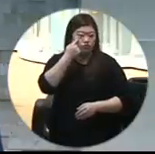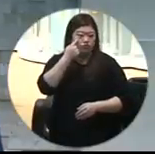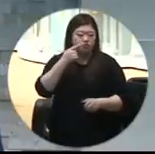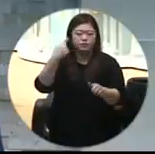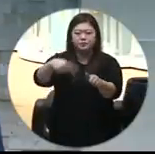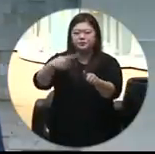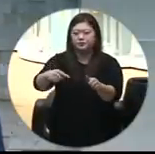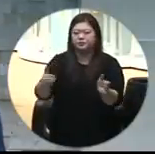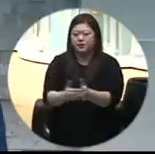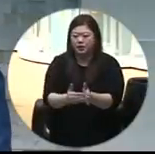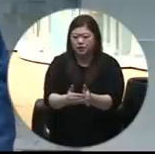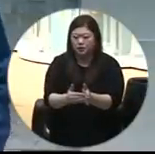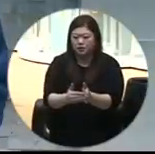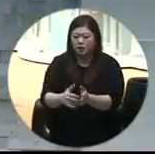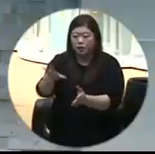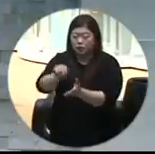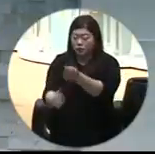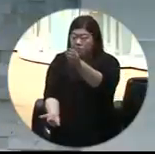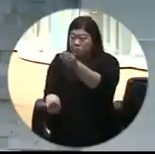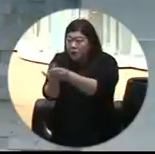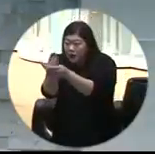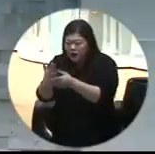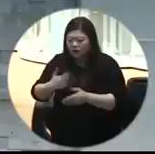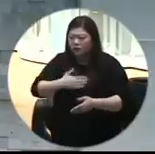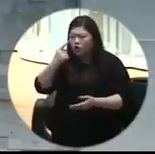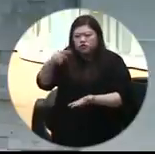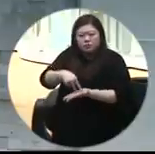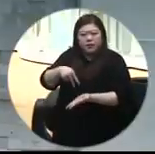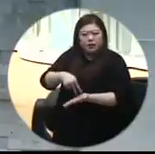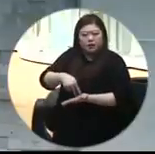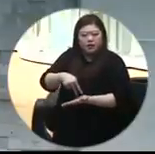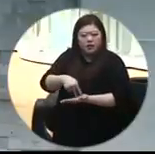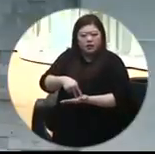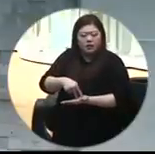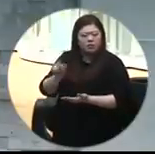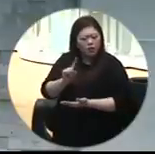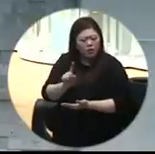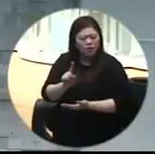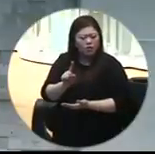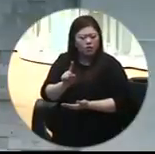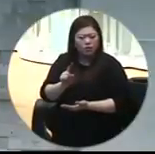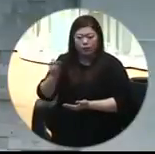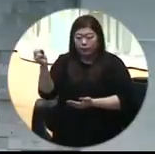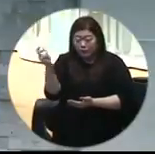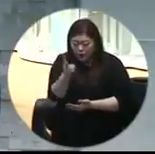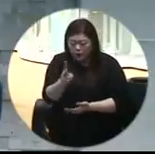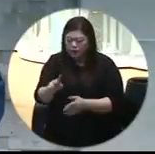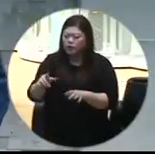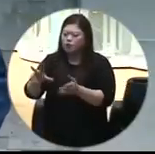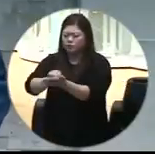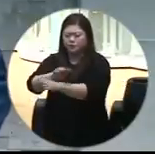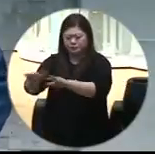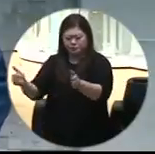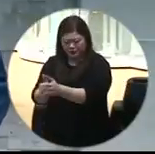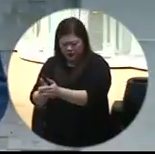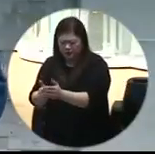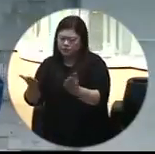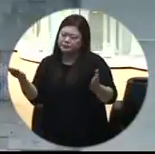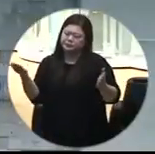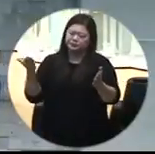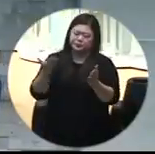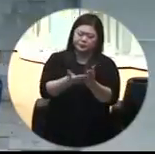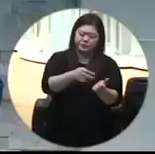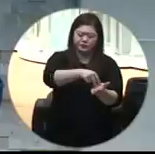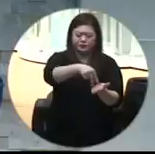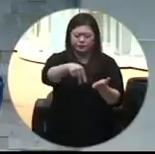문제 사건을 어떻게 해결할 것인가. 자, 오늘 본문에 보면 또 다른 눈인데 그게 뭐냐. 영적 실체 보는